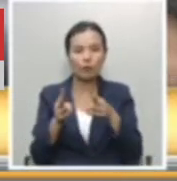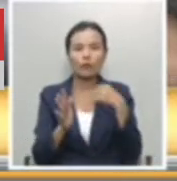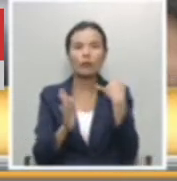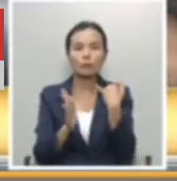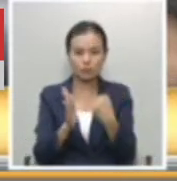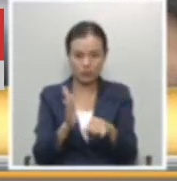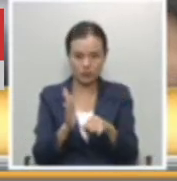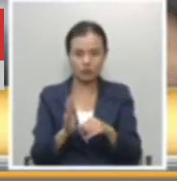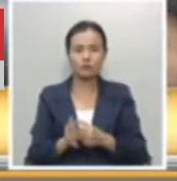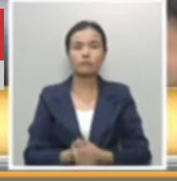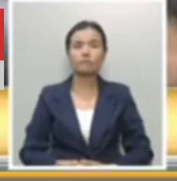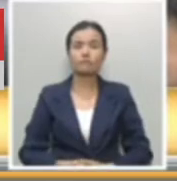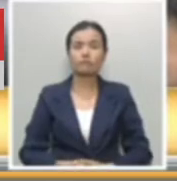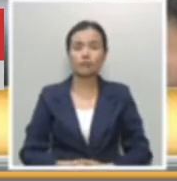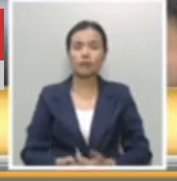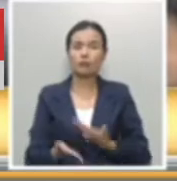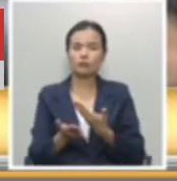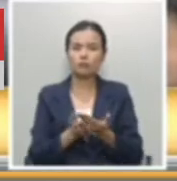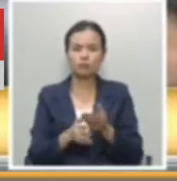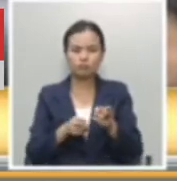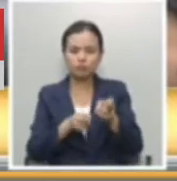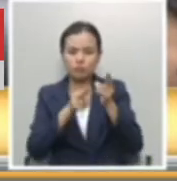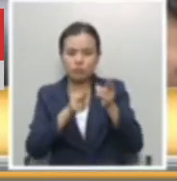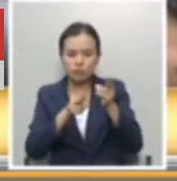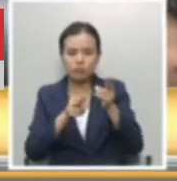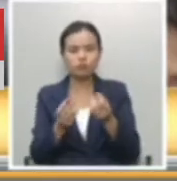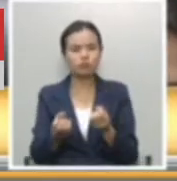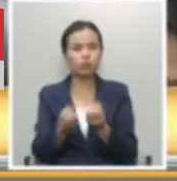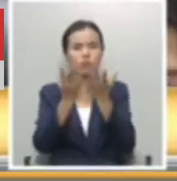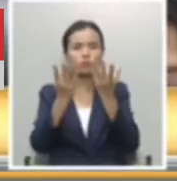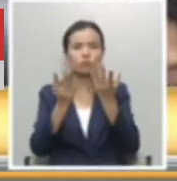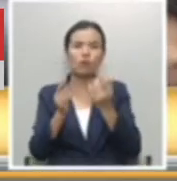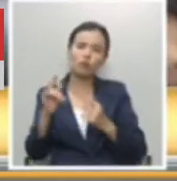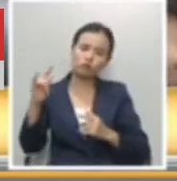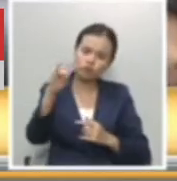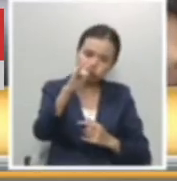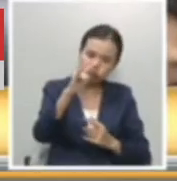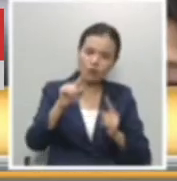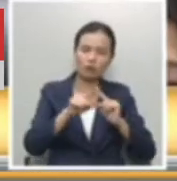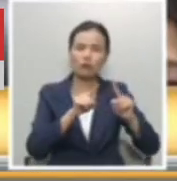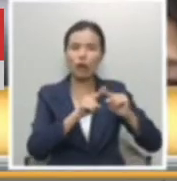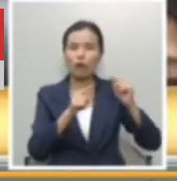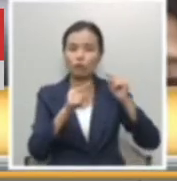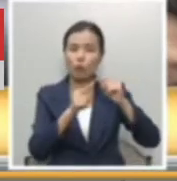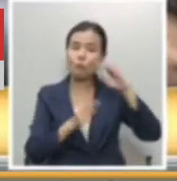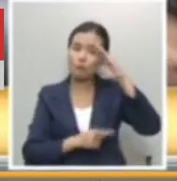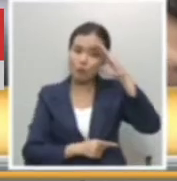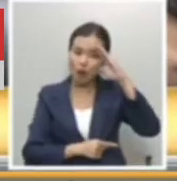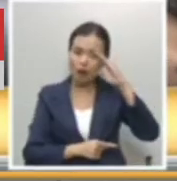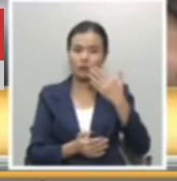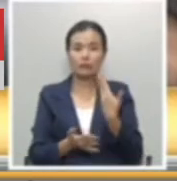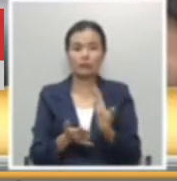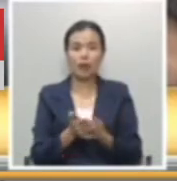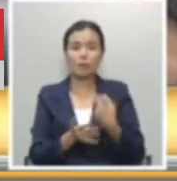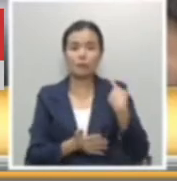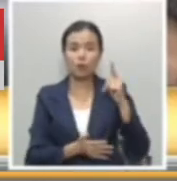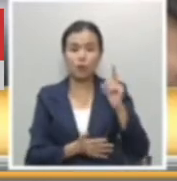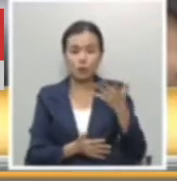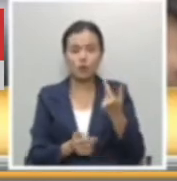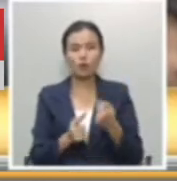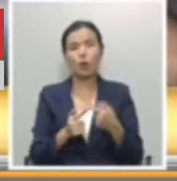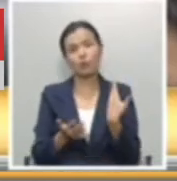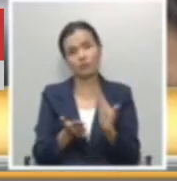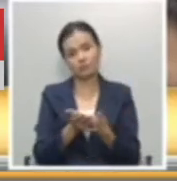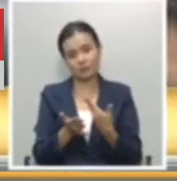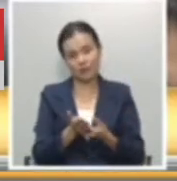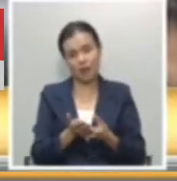ๆนะครับเพราะไปใช้ซื้ออาวุธเนี่ยนอกจากจะไม่ก่อให้เกิดรายได้แล้วเนี่ยนะครับท่านยังต้องเสียค่าบำรุงรักษายุท